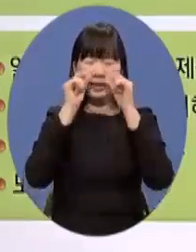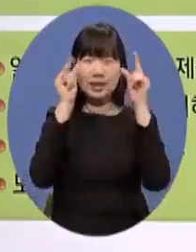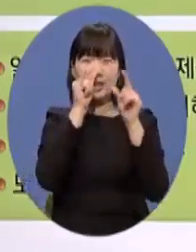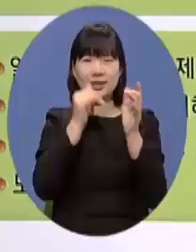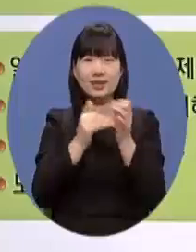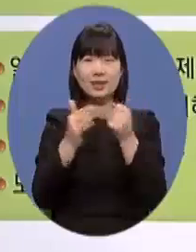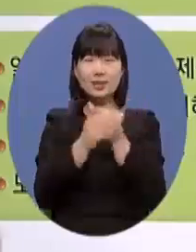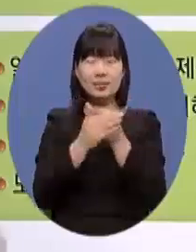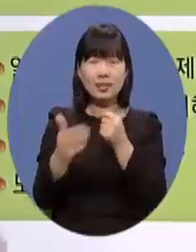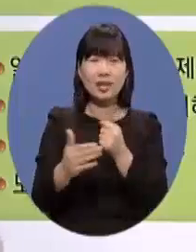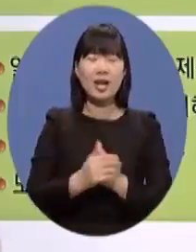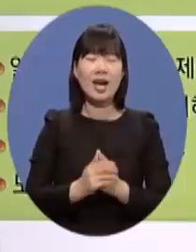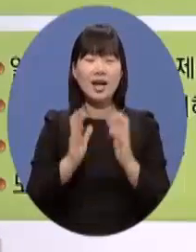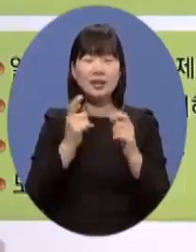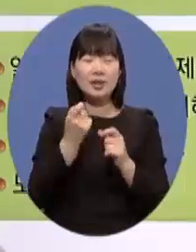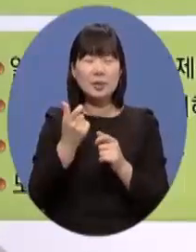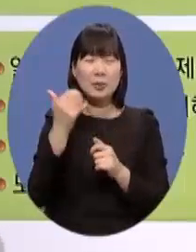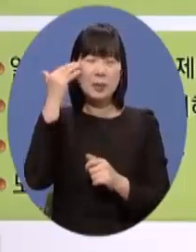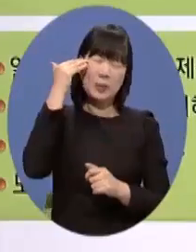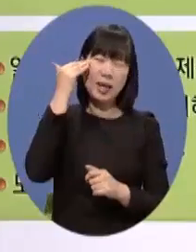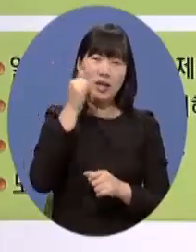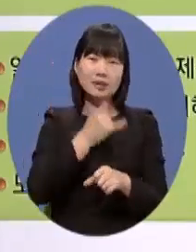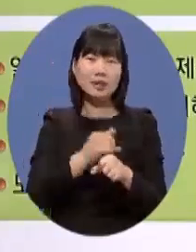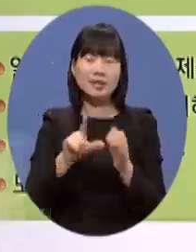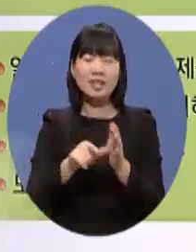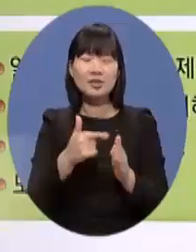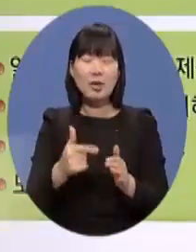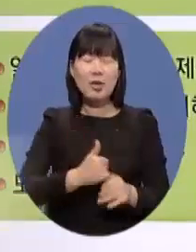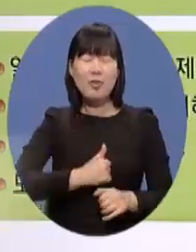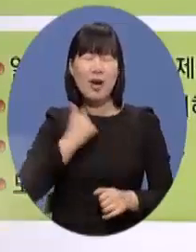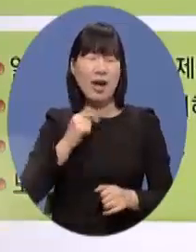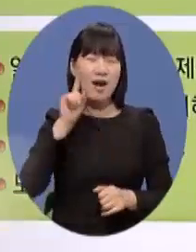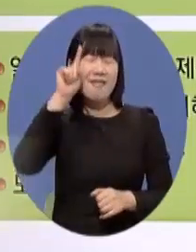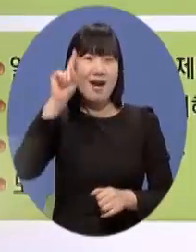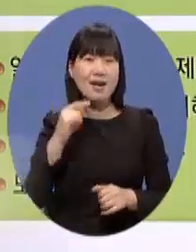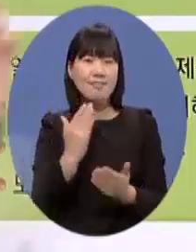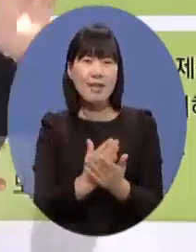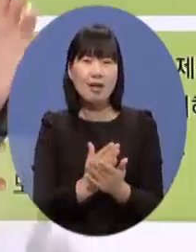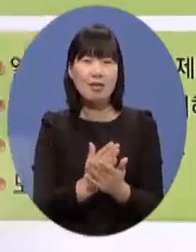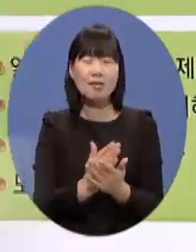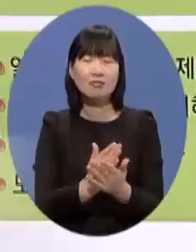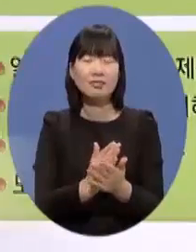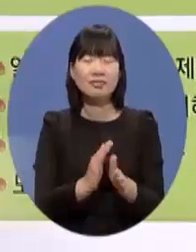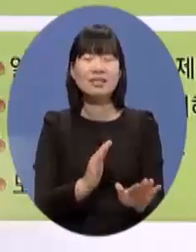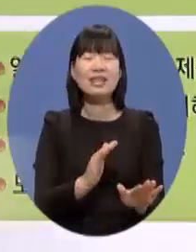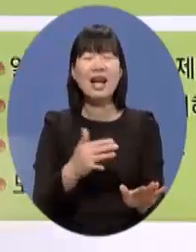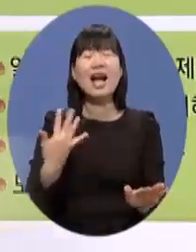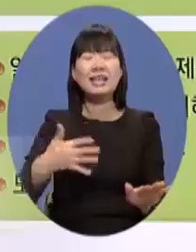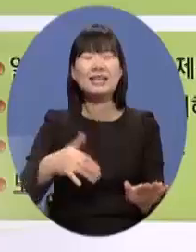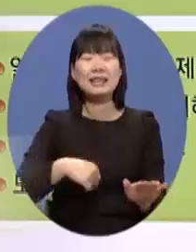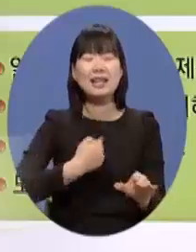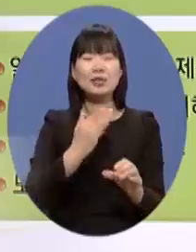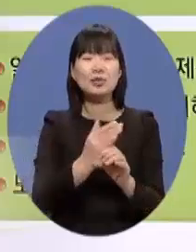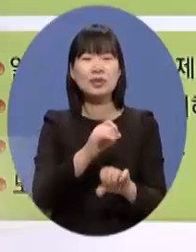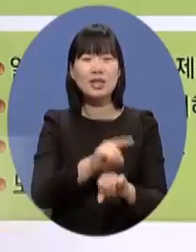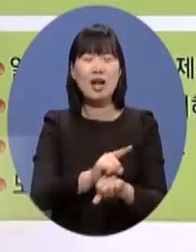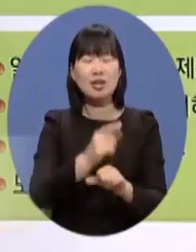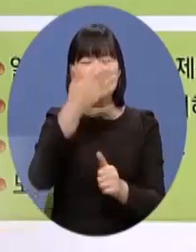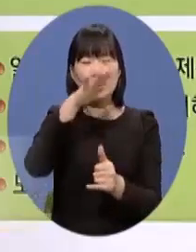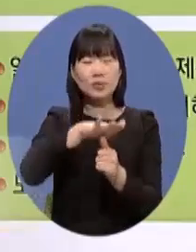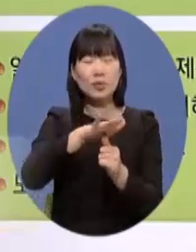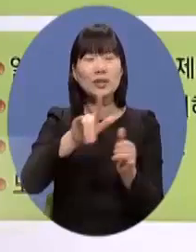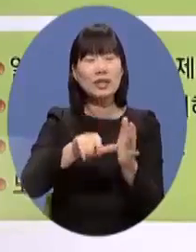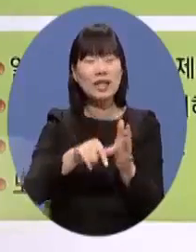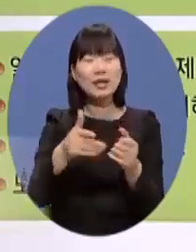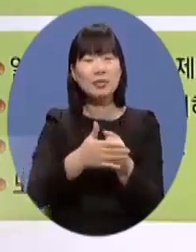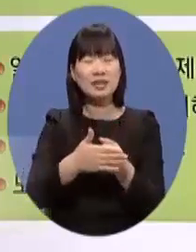아이들이 그렇게 조금 건드릴 때 너무 열받고 화내지 마시고 아유 아직 자기 중심성, 아직 청소년기라서